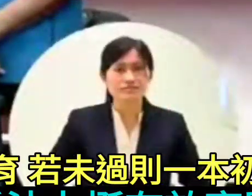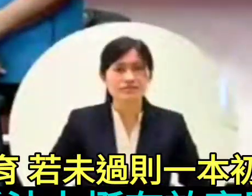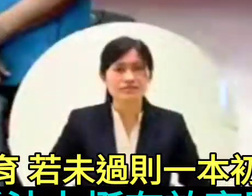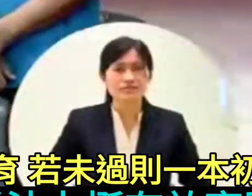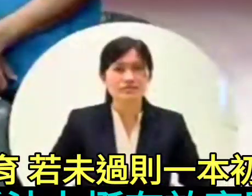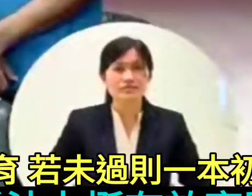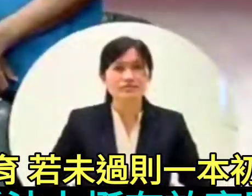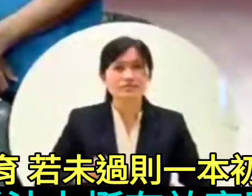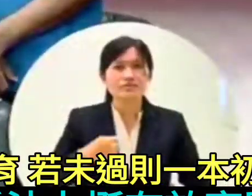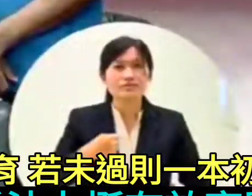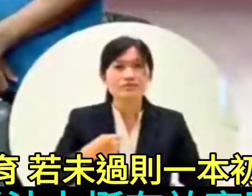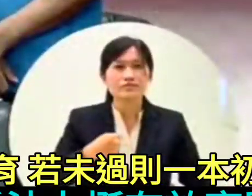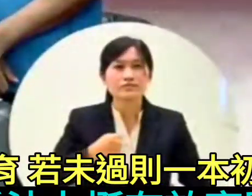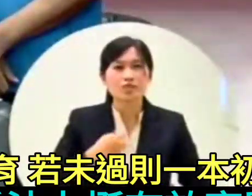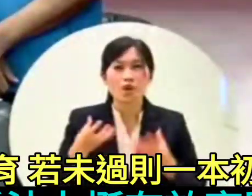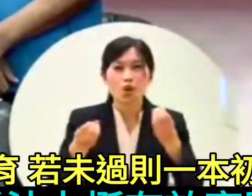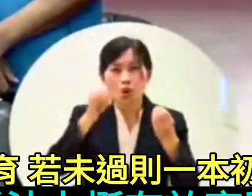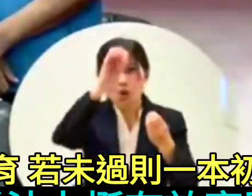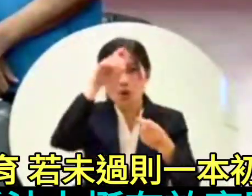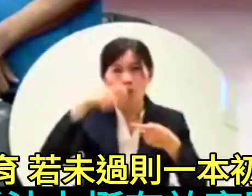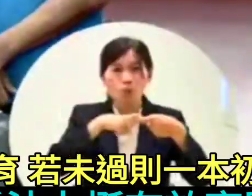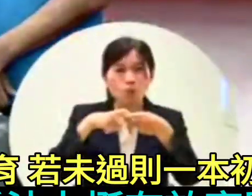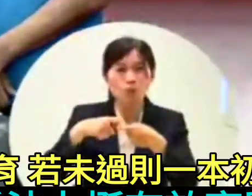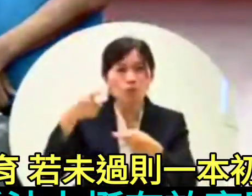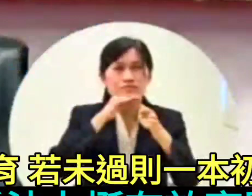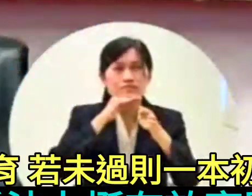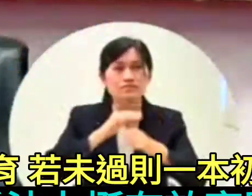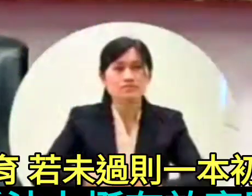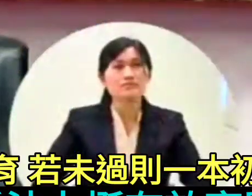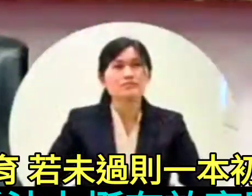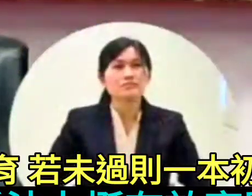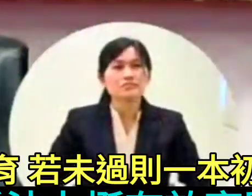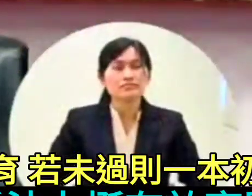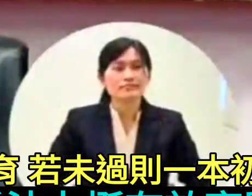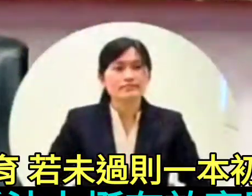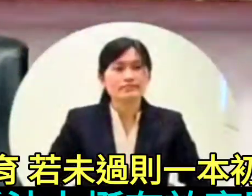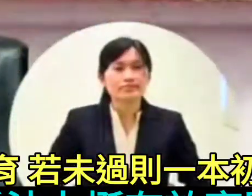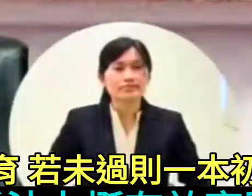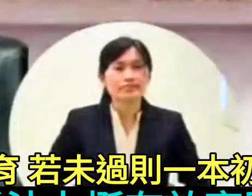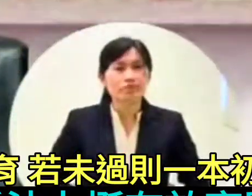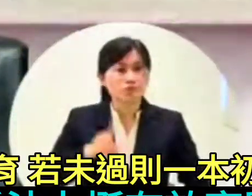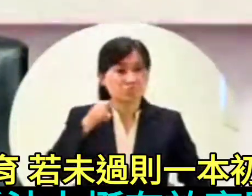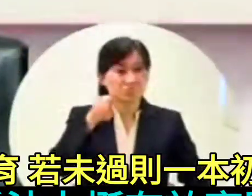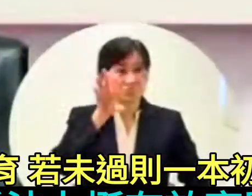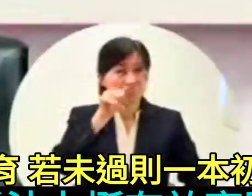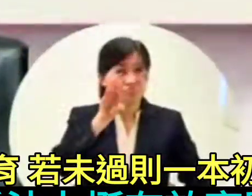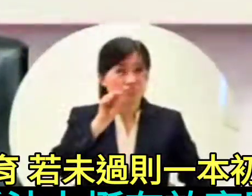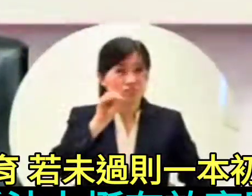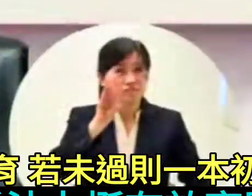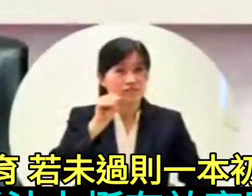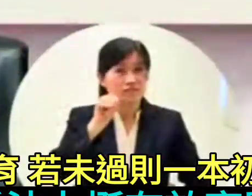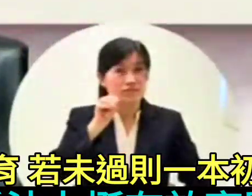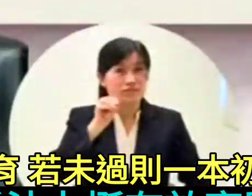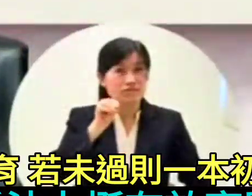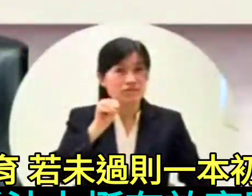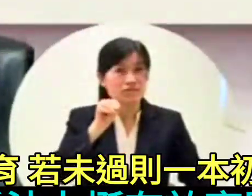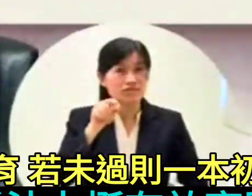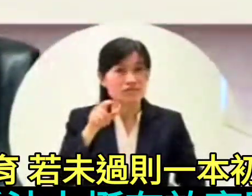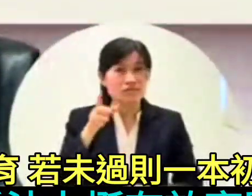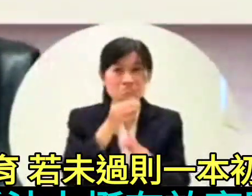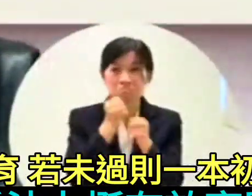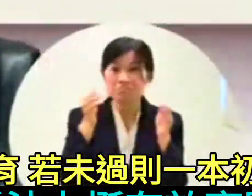我无党联盟哦，想请问市长哦，你有没有在这段期